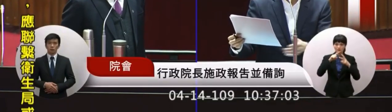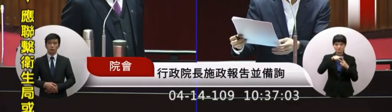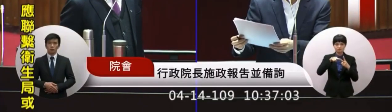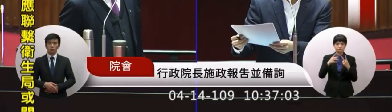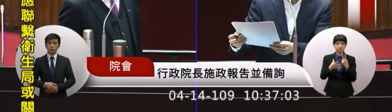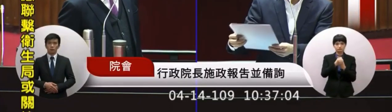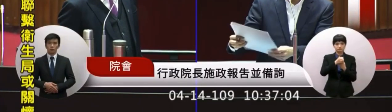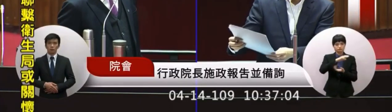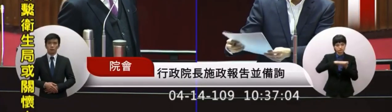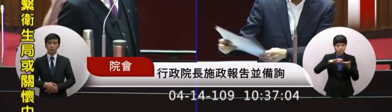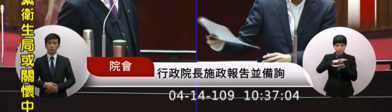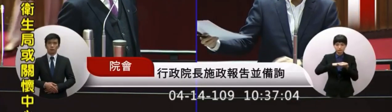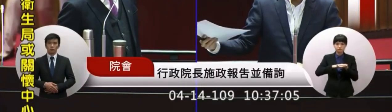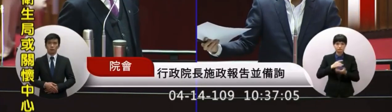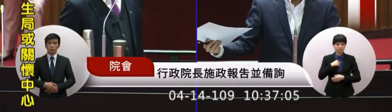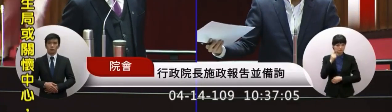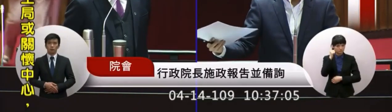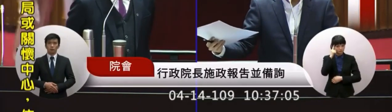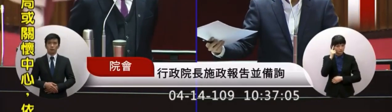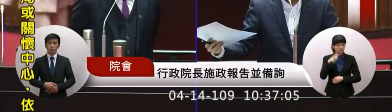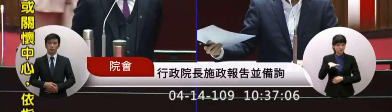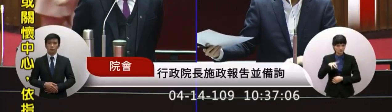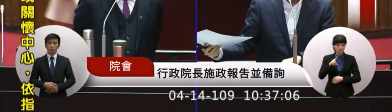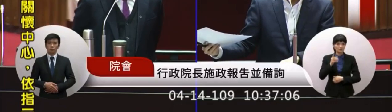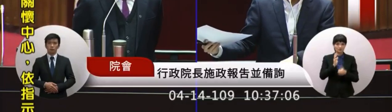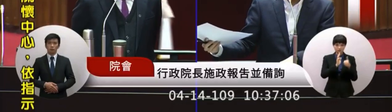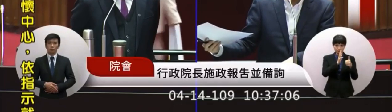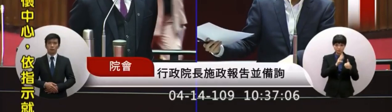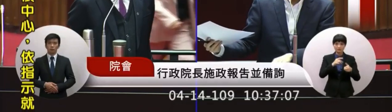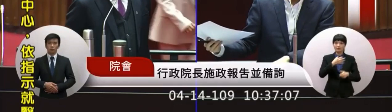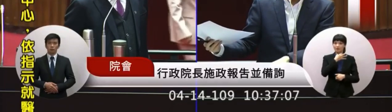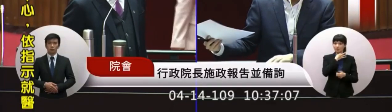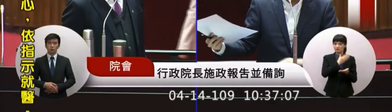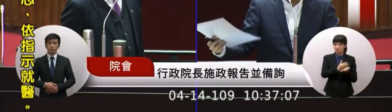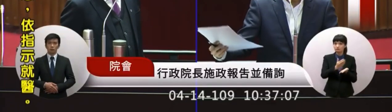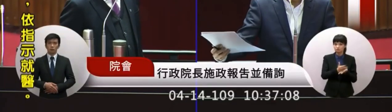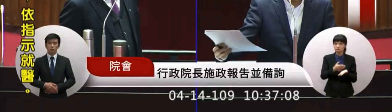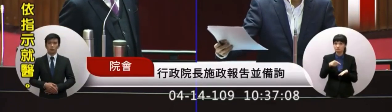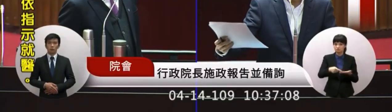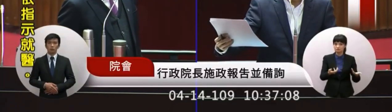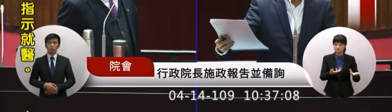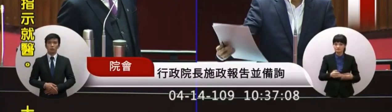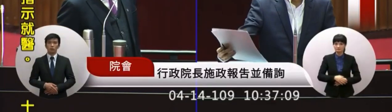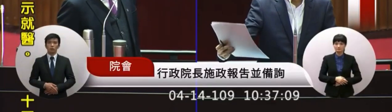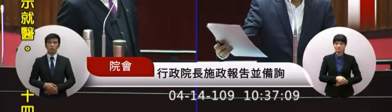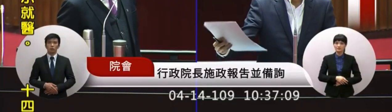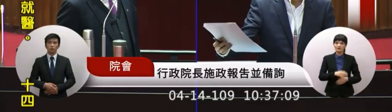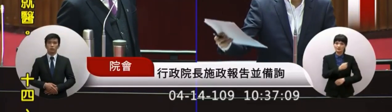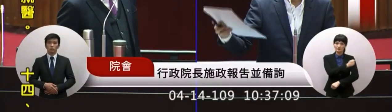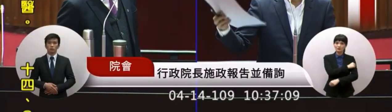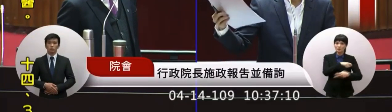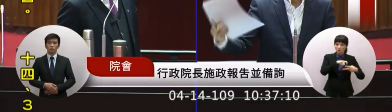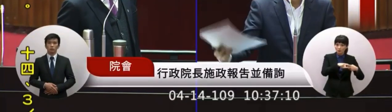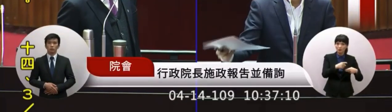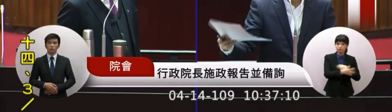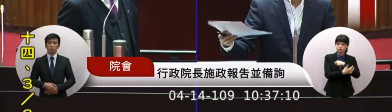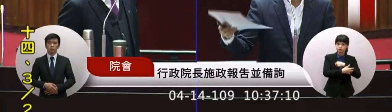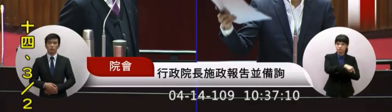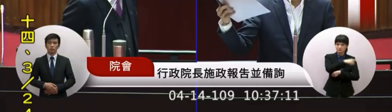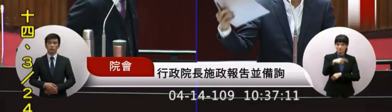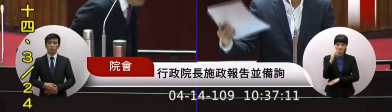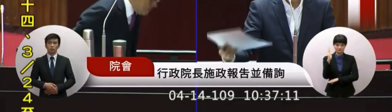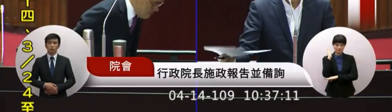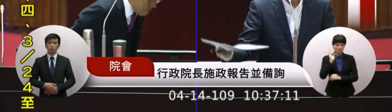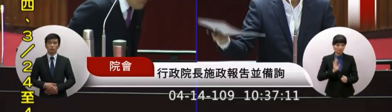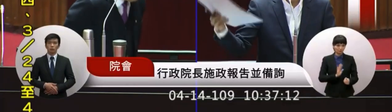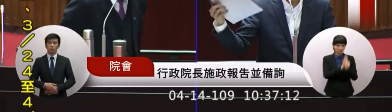哦。那想请教一下院长，我们看到劳工弱势政府挺，那津贴补助直接领，